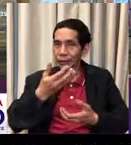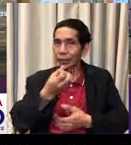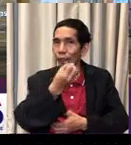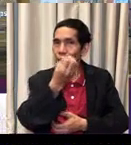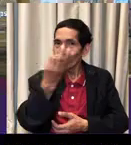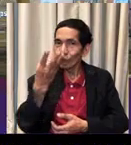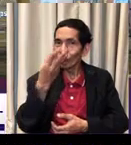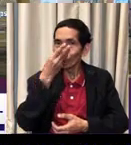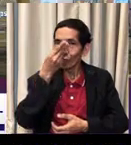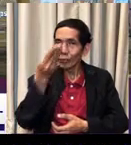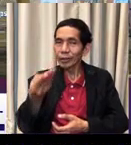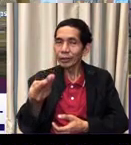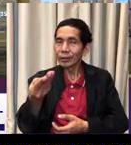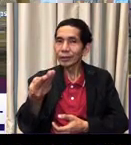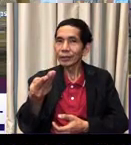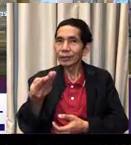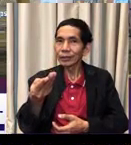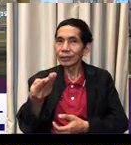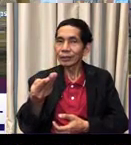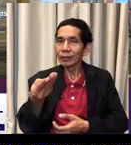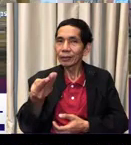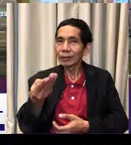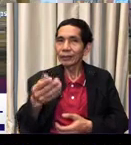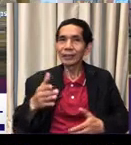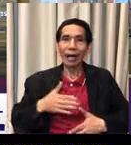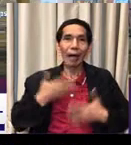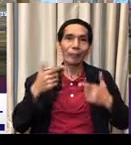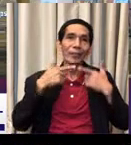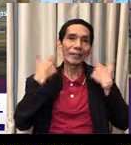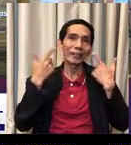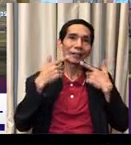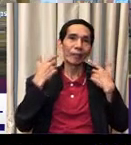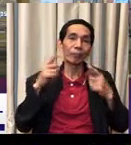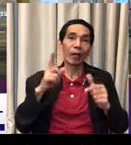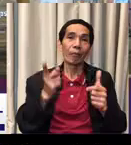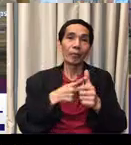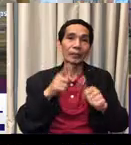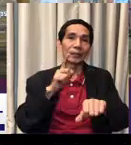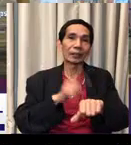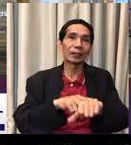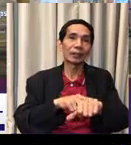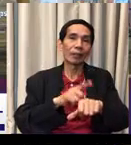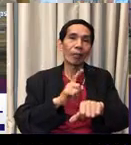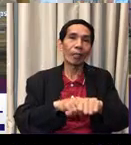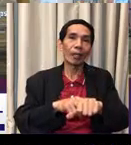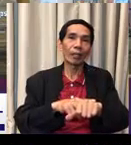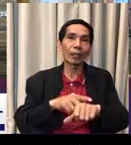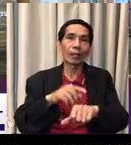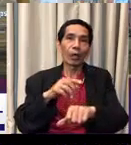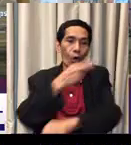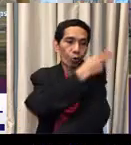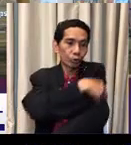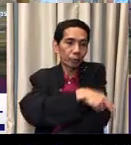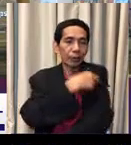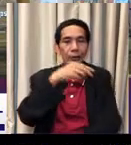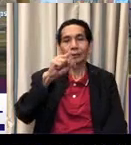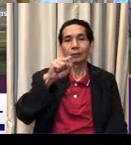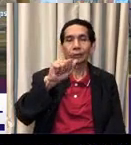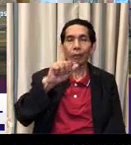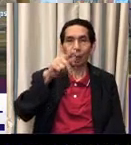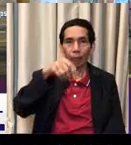iilan, no? Na natutuwa sila the first time na yung Sampaloc, Ospital ng